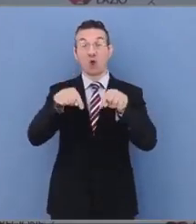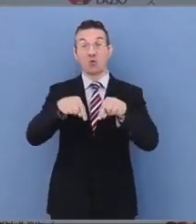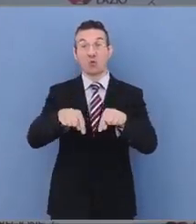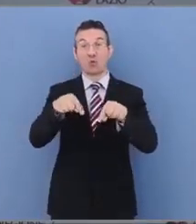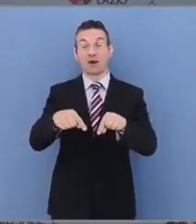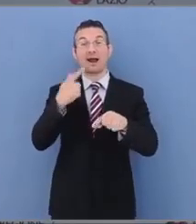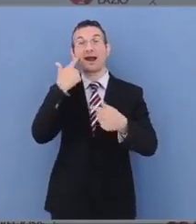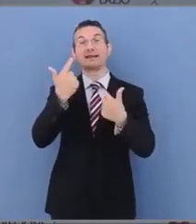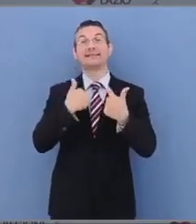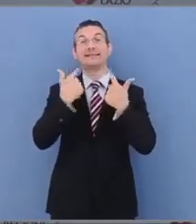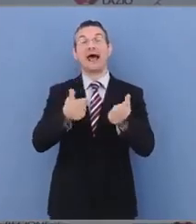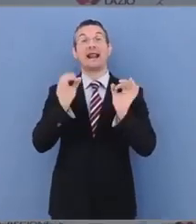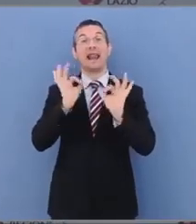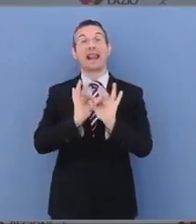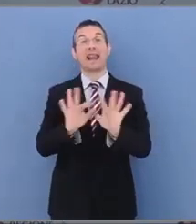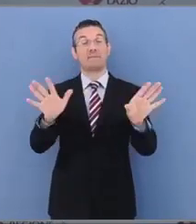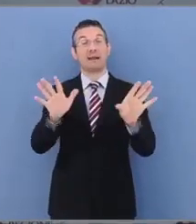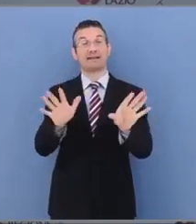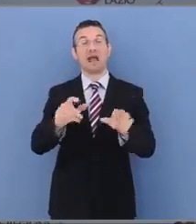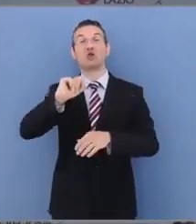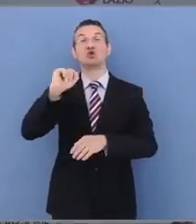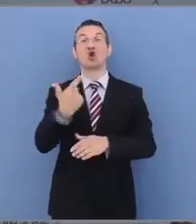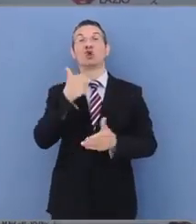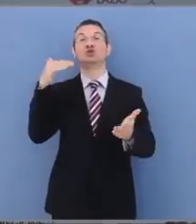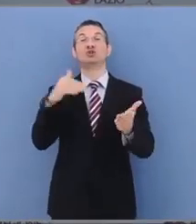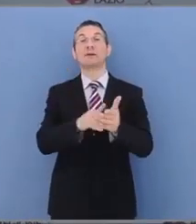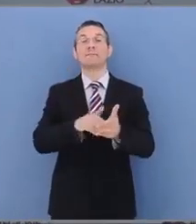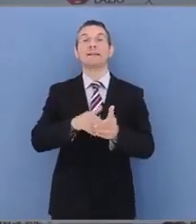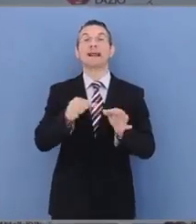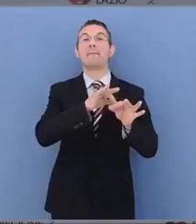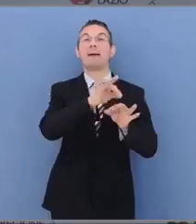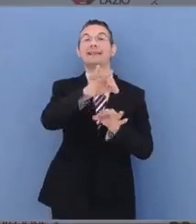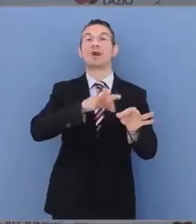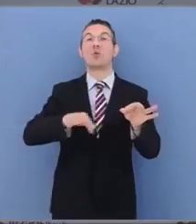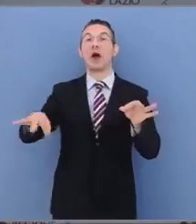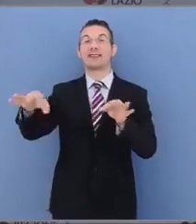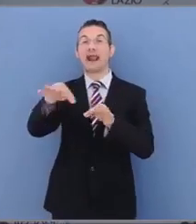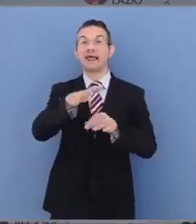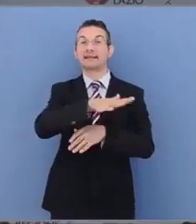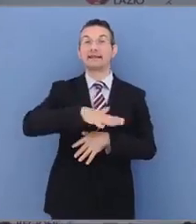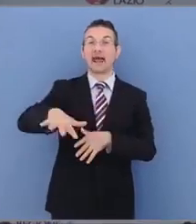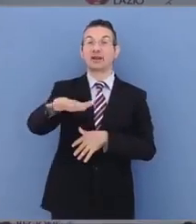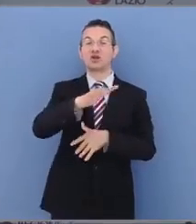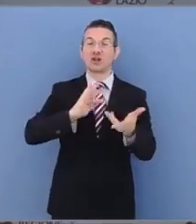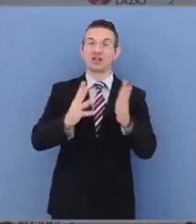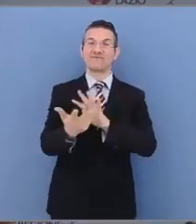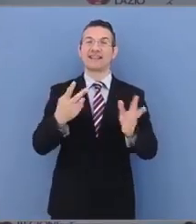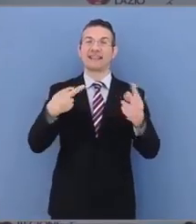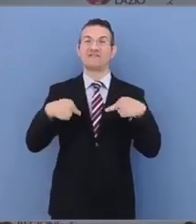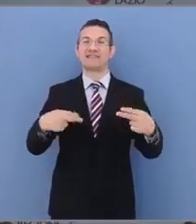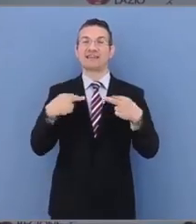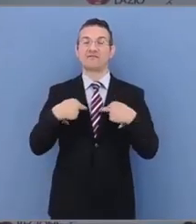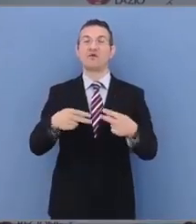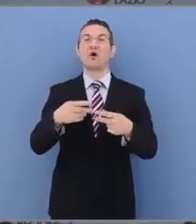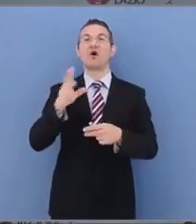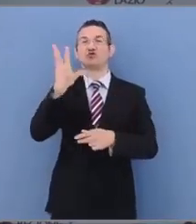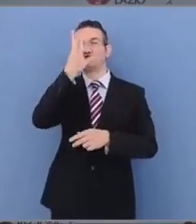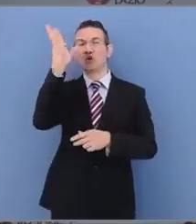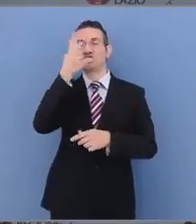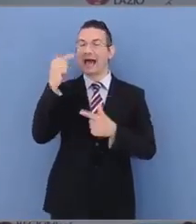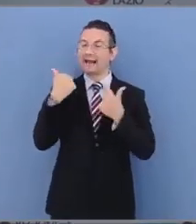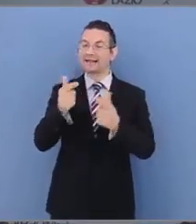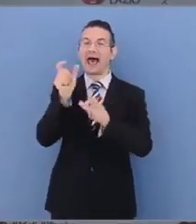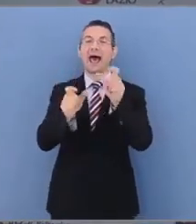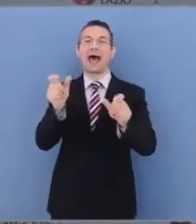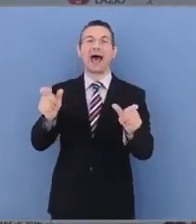altri 12.000 metri quadrati di territorio, a far sognare i ragazzi, a poterli fare giocare nei tornei federali, perché sarà